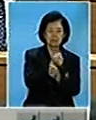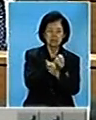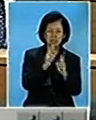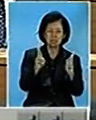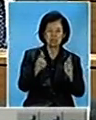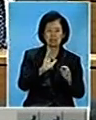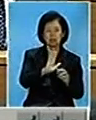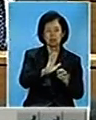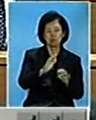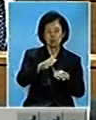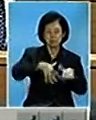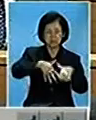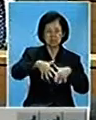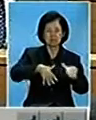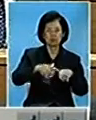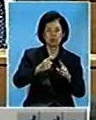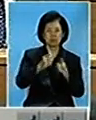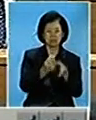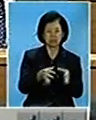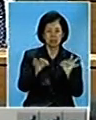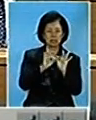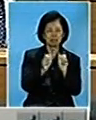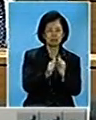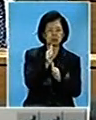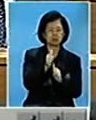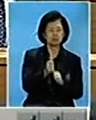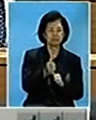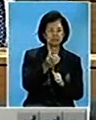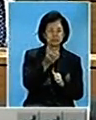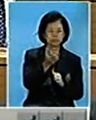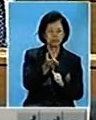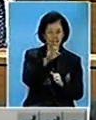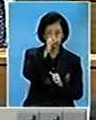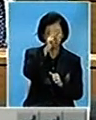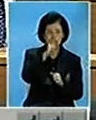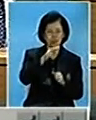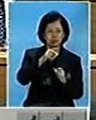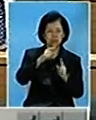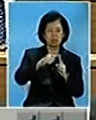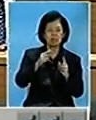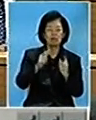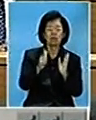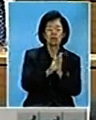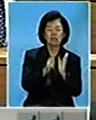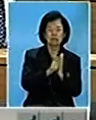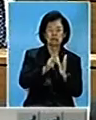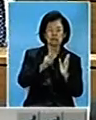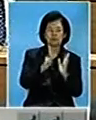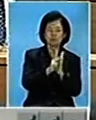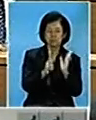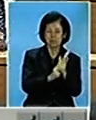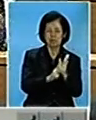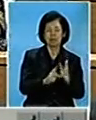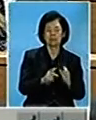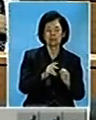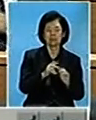ชนและที่สำคัญที่สุดนั่นคือการเคารพในหลักนิติธรรมและหลักนิ